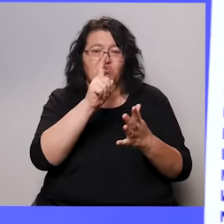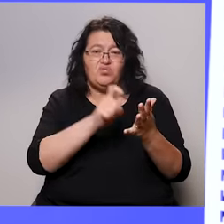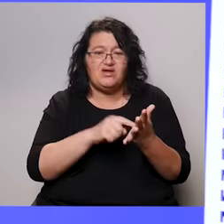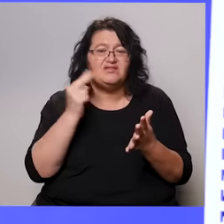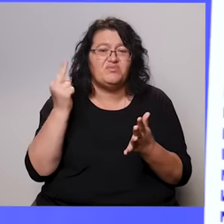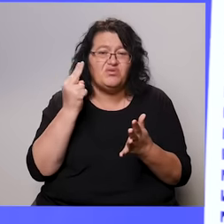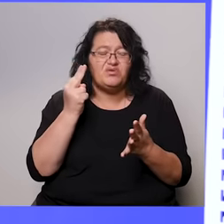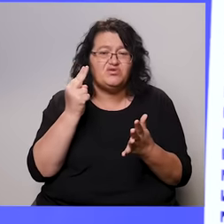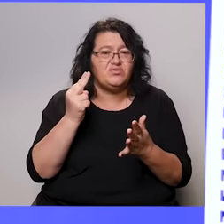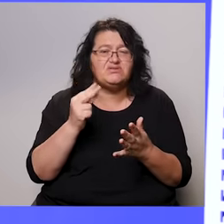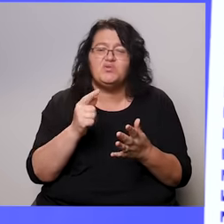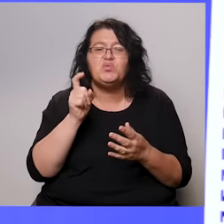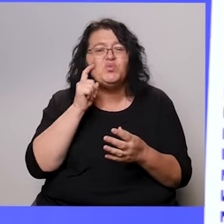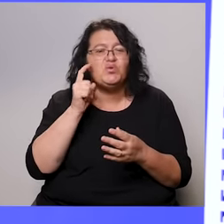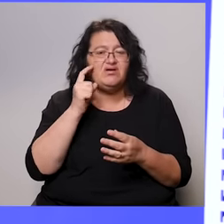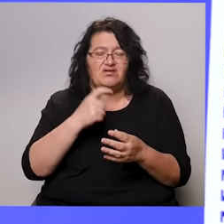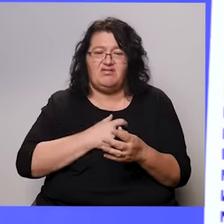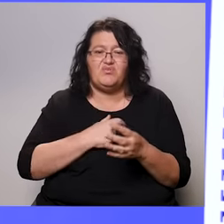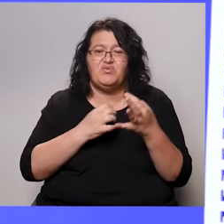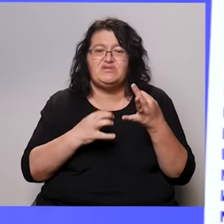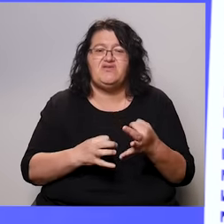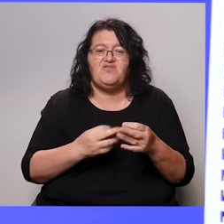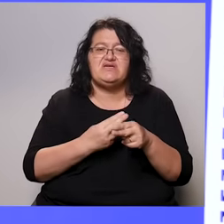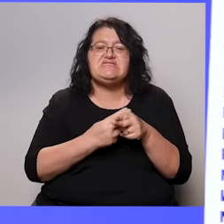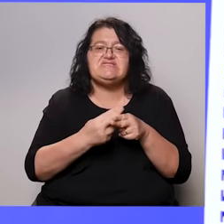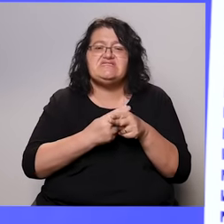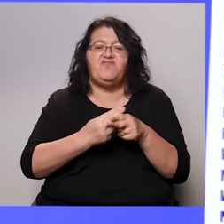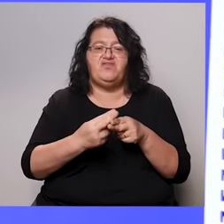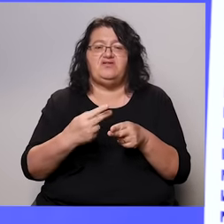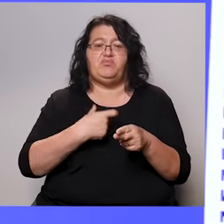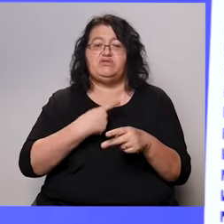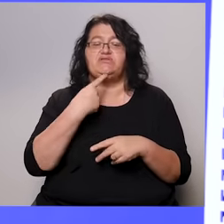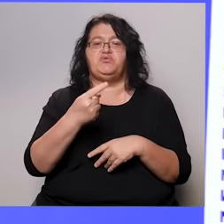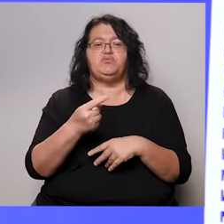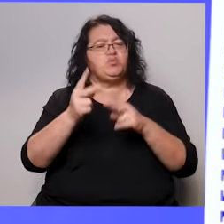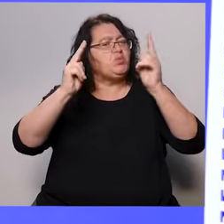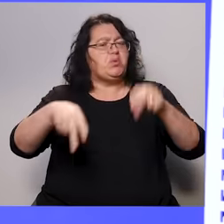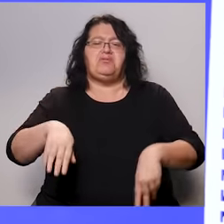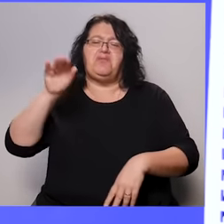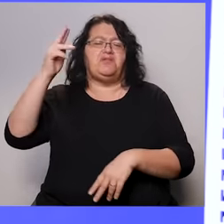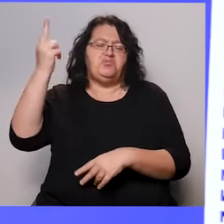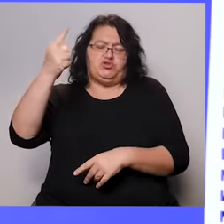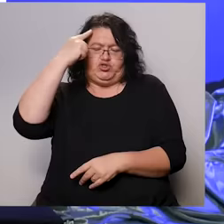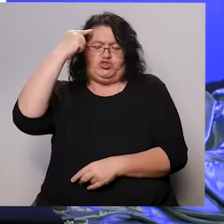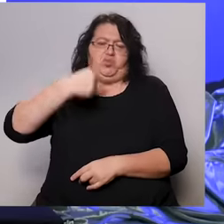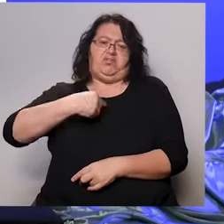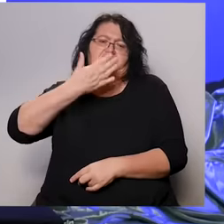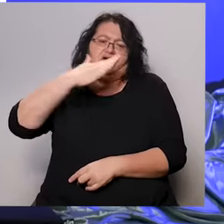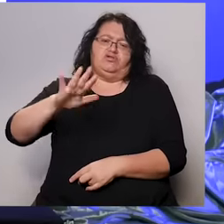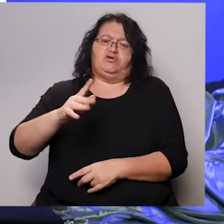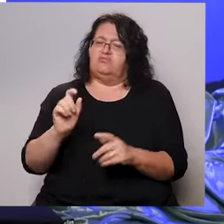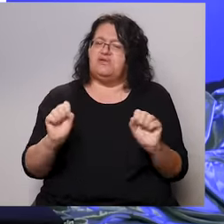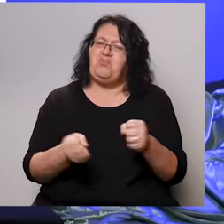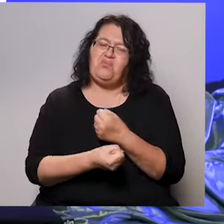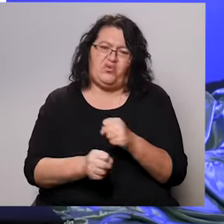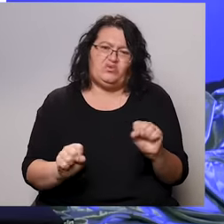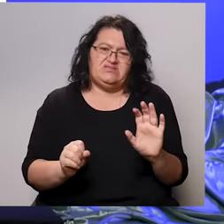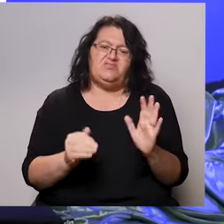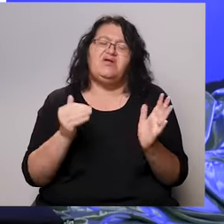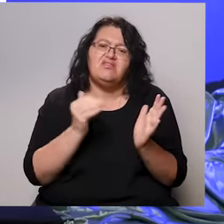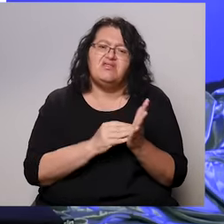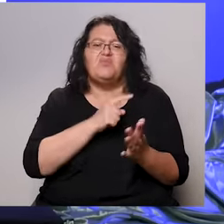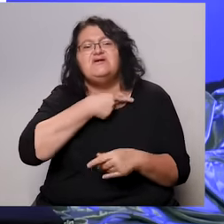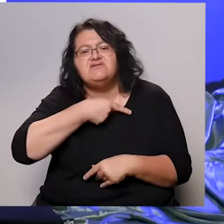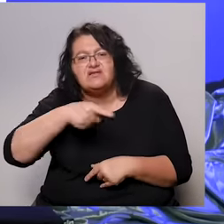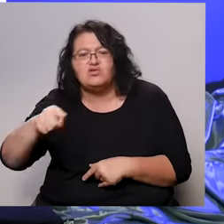Dumnezeu, nu cred că poți fi atât de sfânt încât să spui, eu nici nu mai trebuie să-L întreb, eu deja știu direct. Corect. Nu, trebuie să te duci și